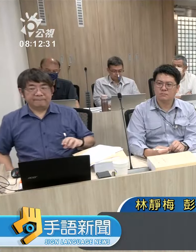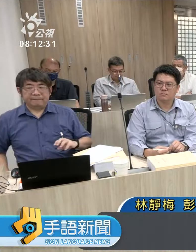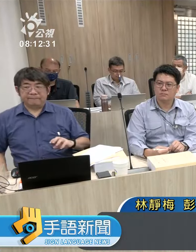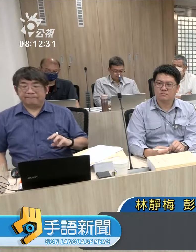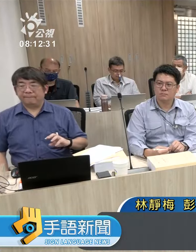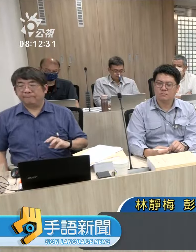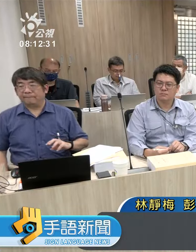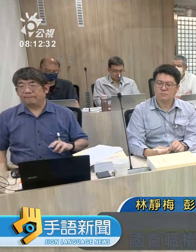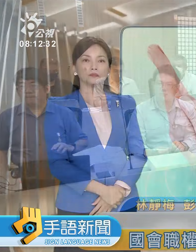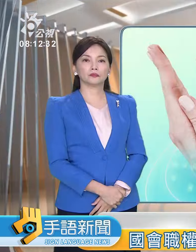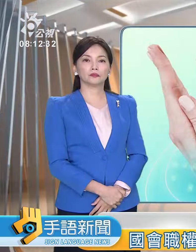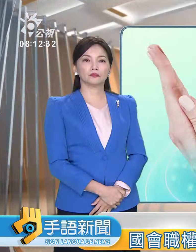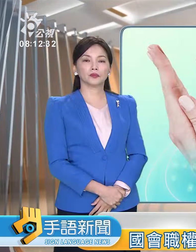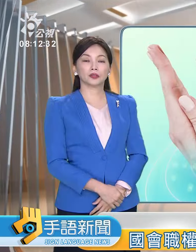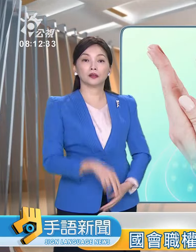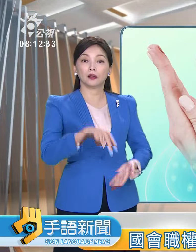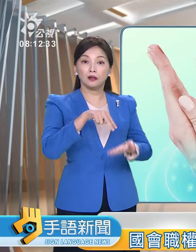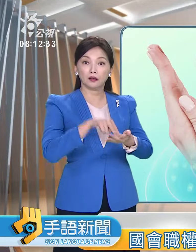祖台北报道。